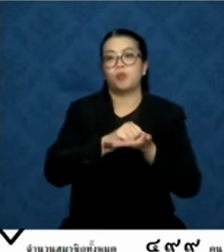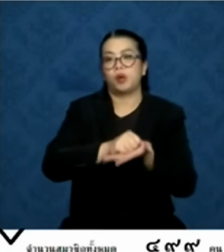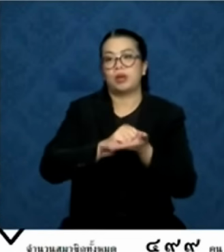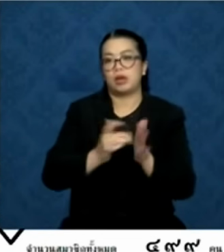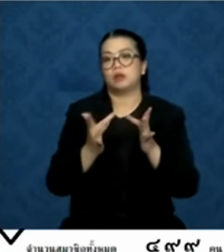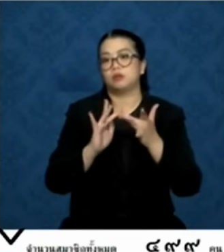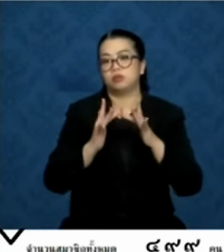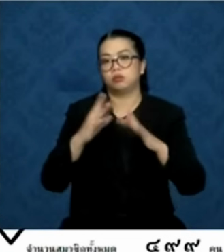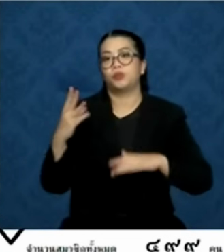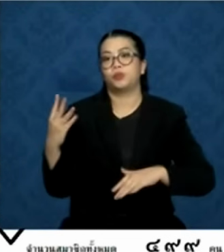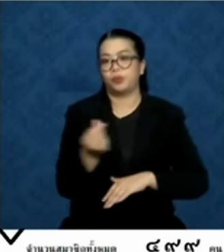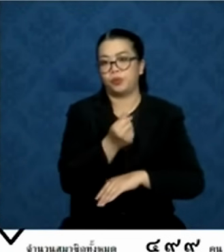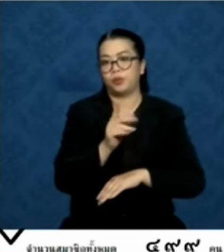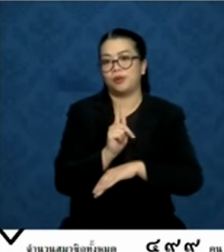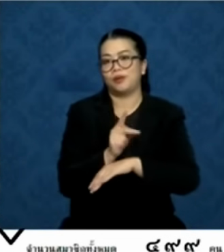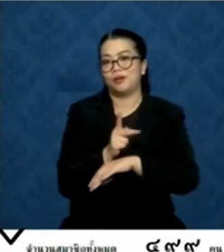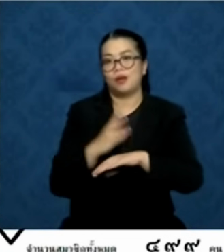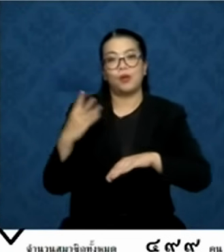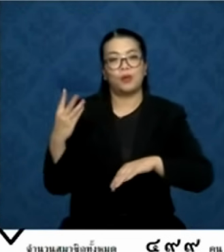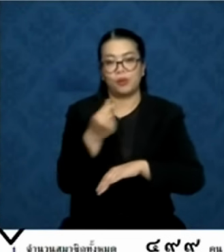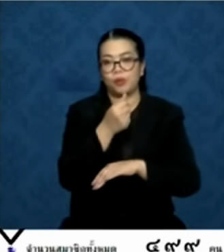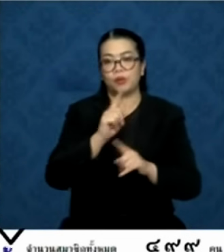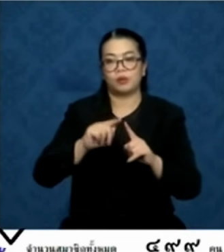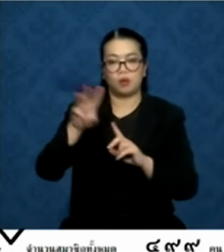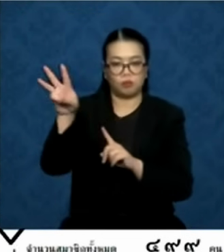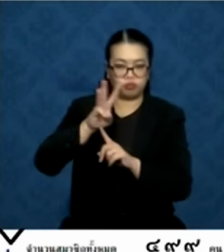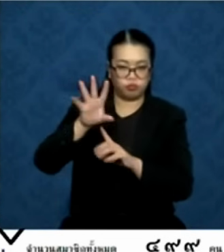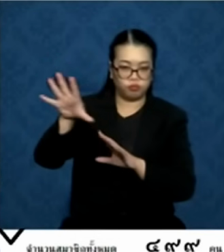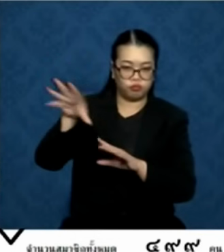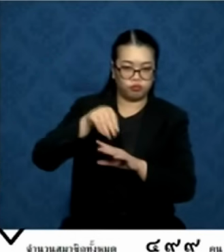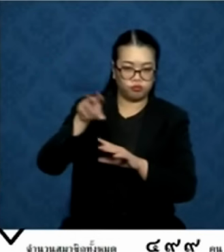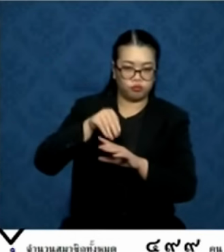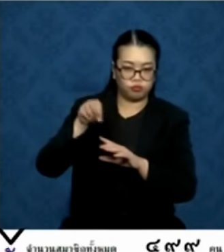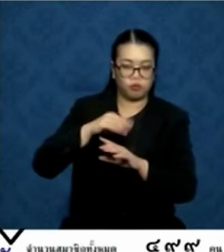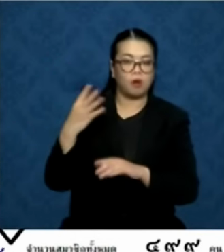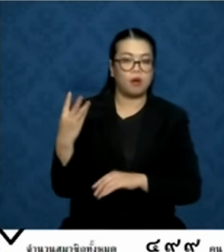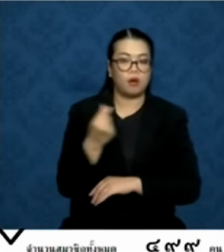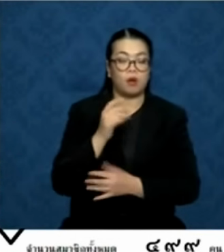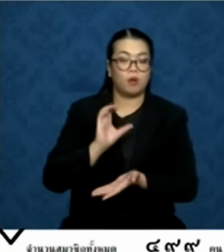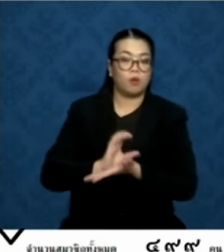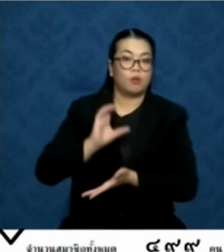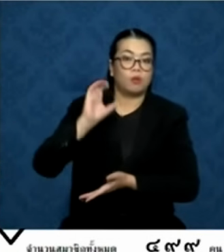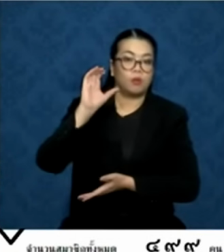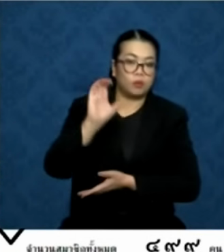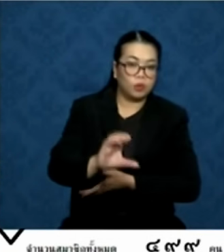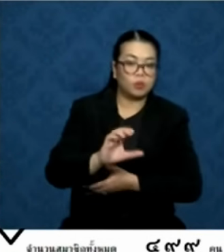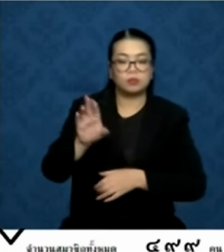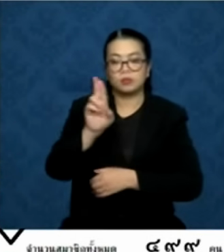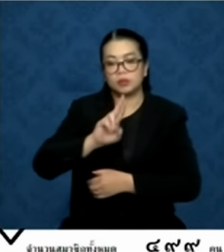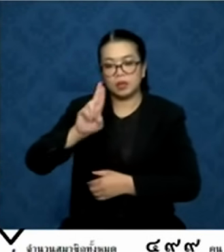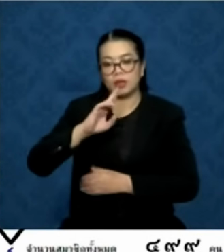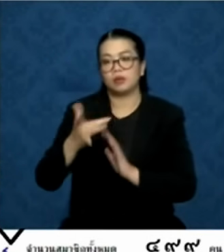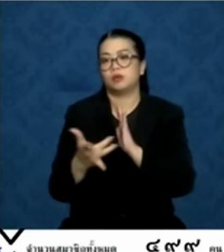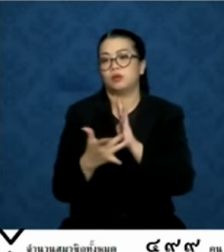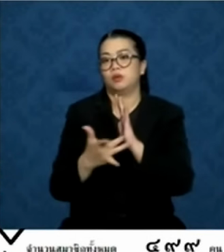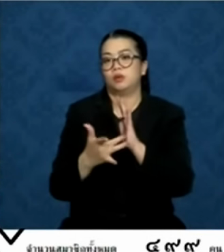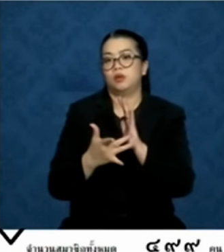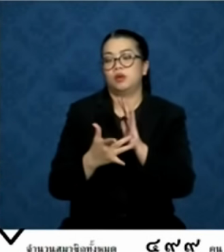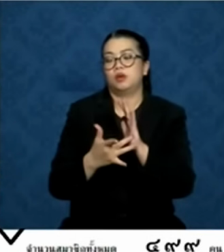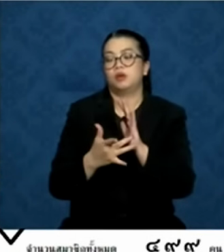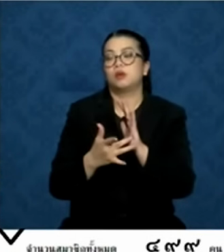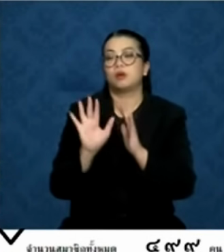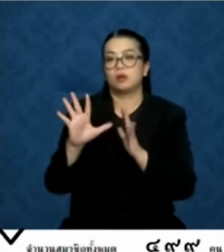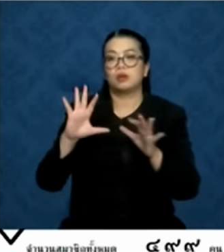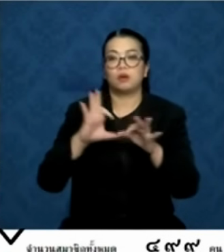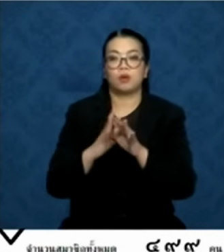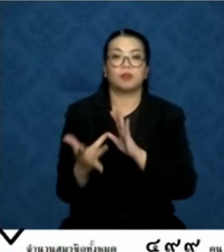ที่มีประสิทธิภาพอย่างเท่าเทียมส่งเสริมการลงทุนการใช้ทรัพยากรโครงสร้างพื้นฐานดิจิตอล